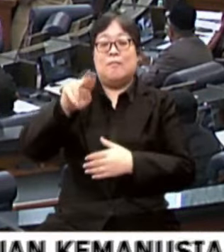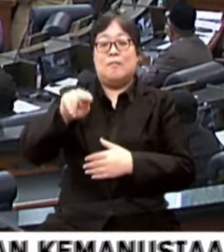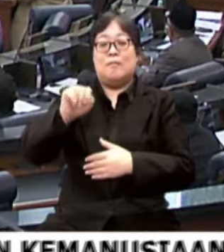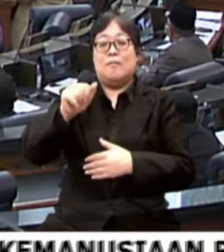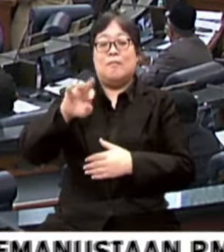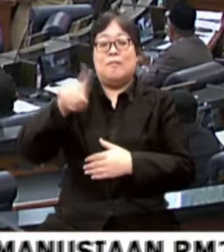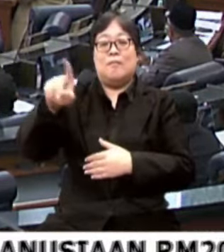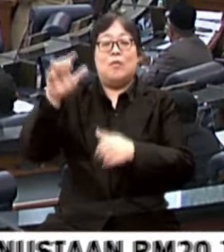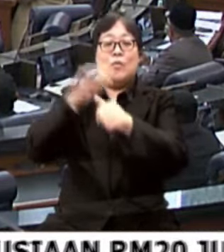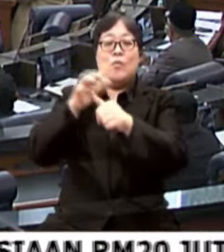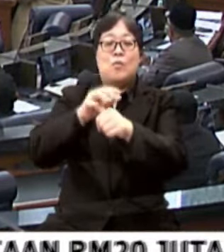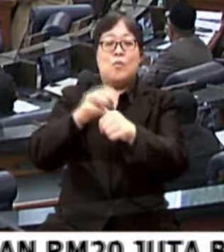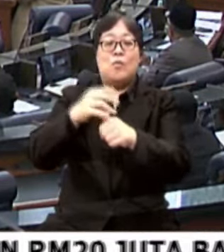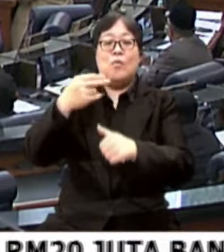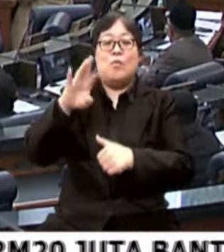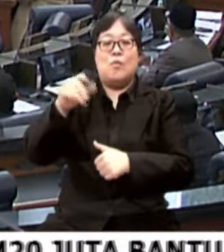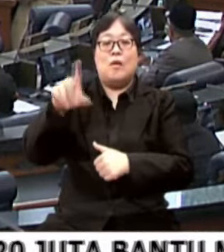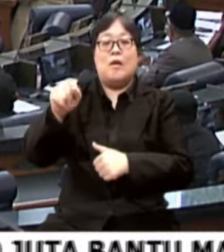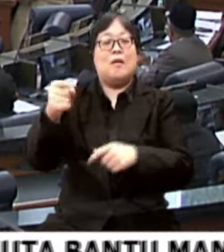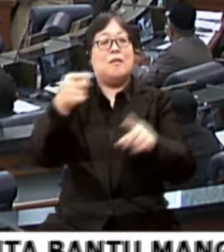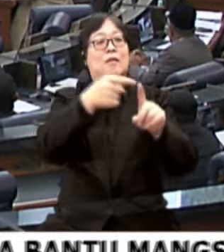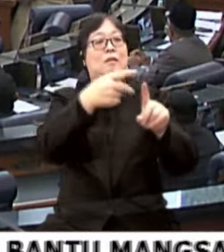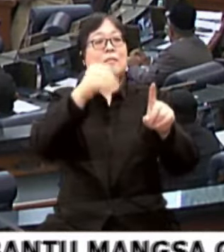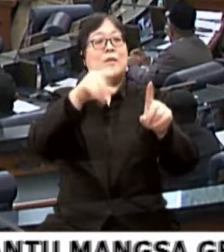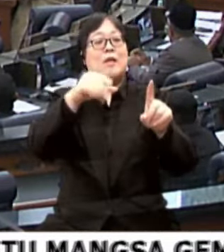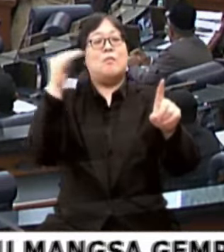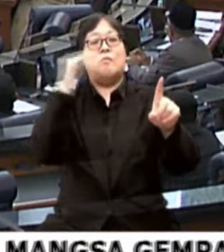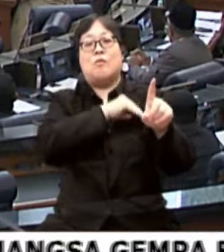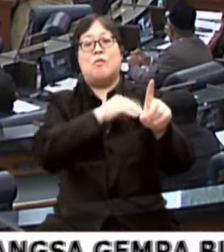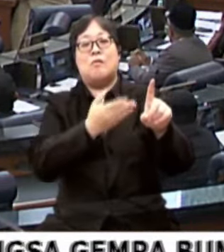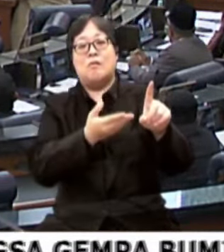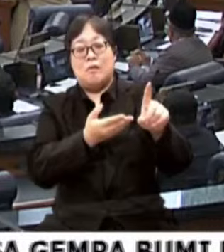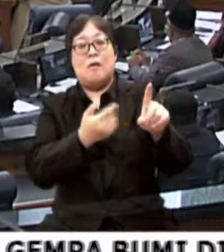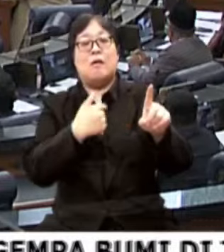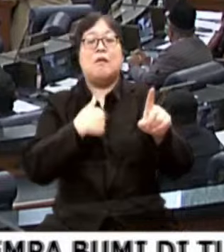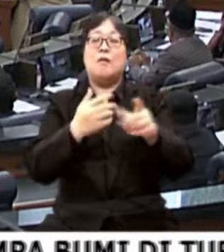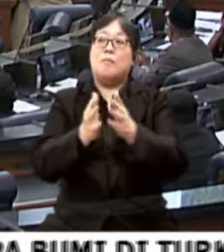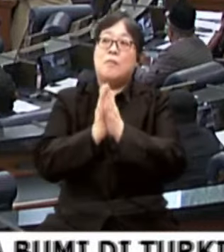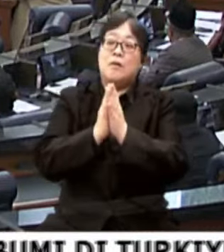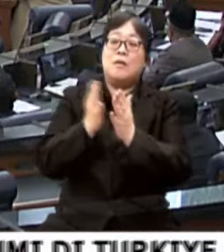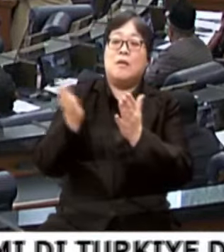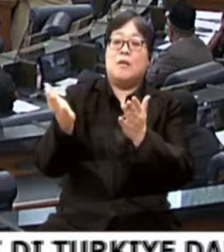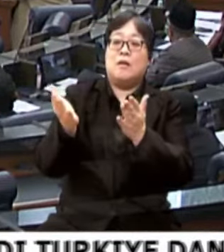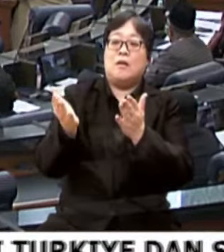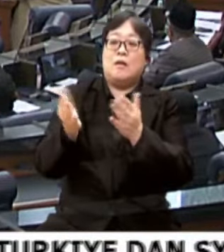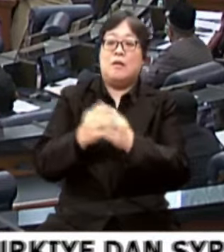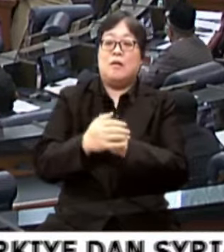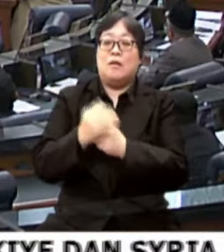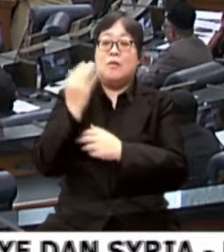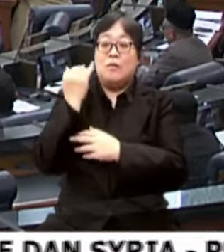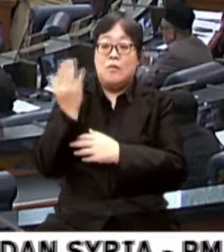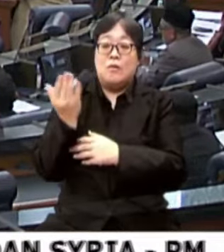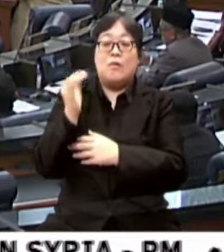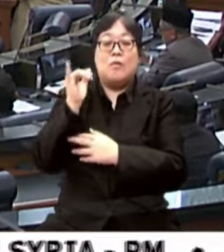penghinaan daripada ululanga terhadap pedang disebut pendamping Jadi saya minta apa tua Coba